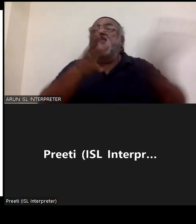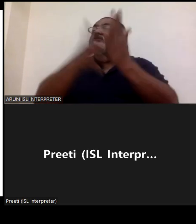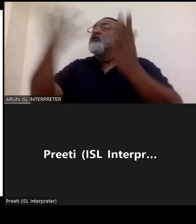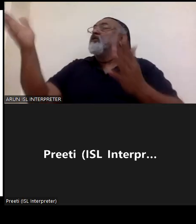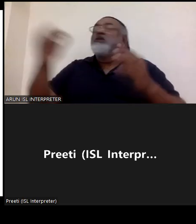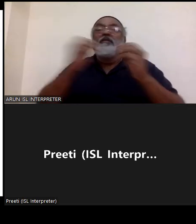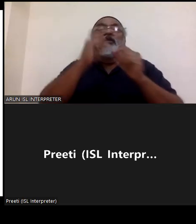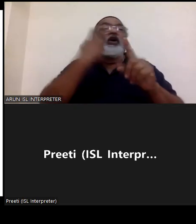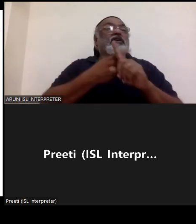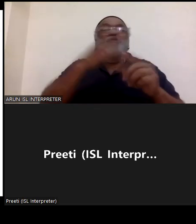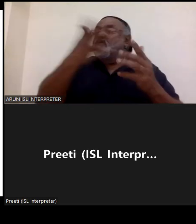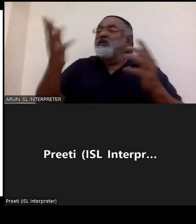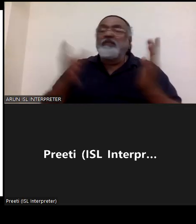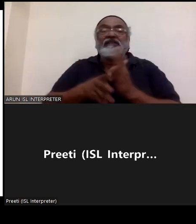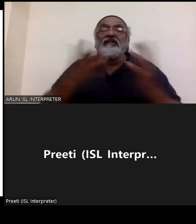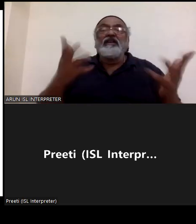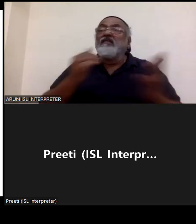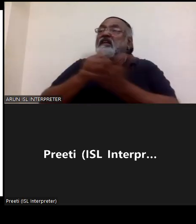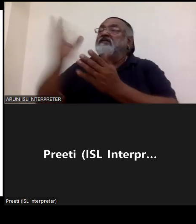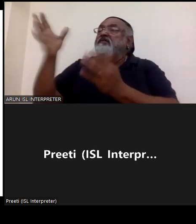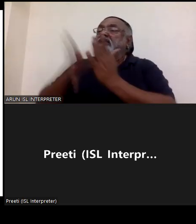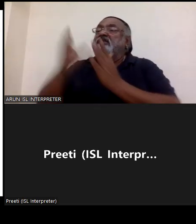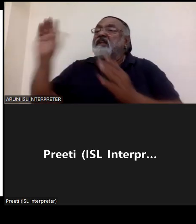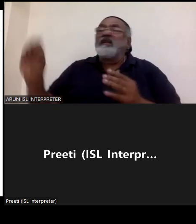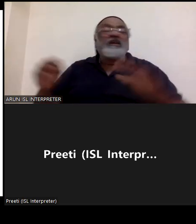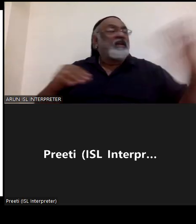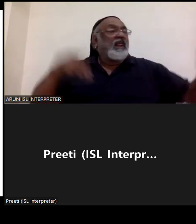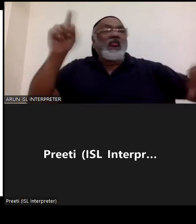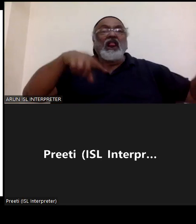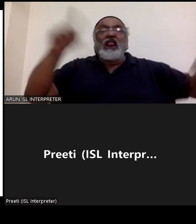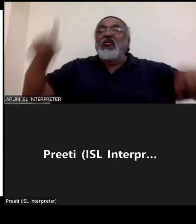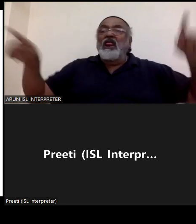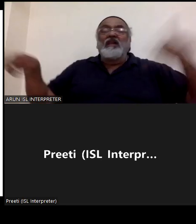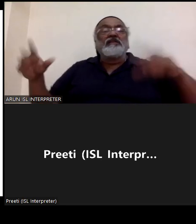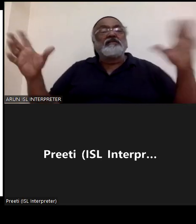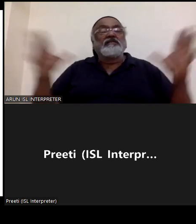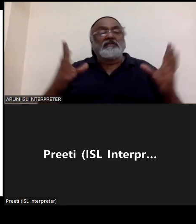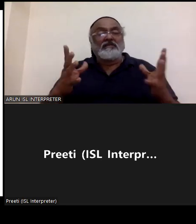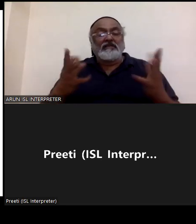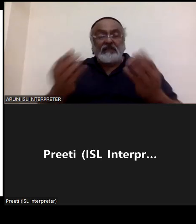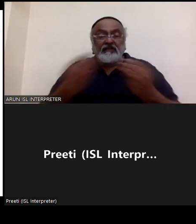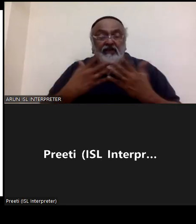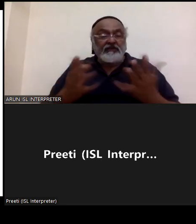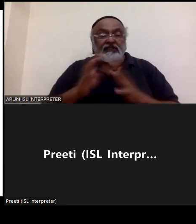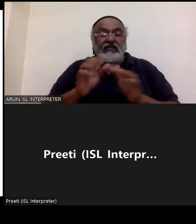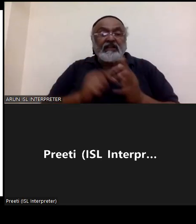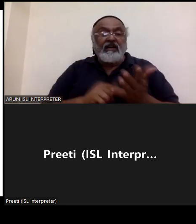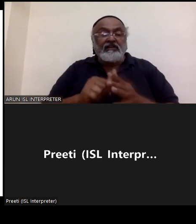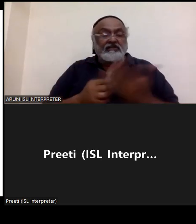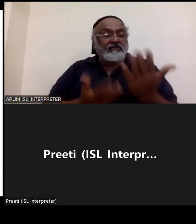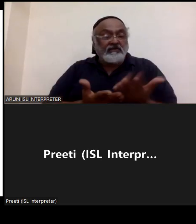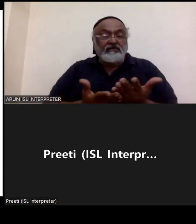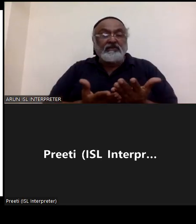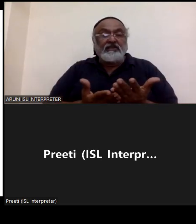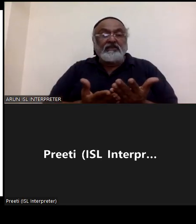इतना pension नहीं है, इस district में इतना pension नहीं है. और उसी के साथ साथ एक